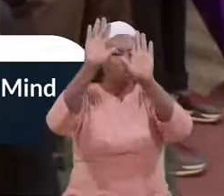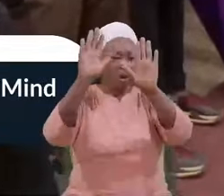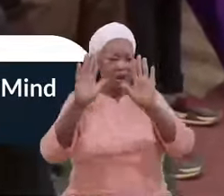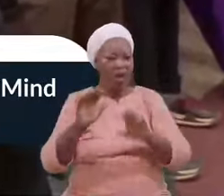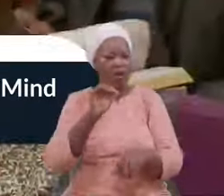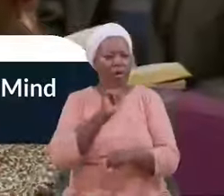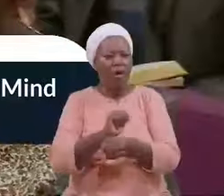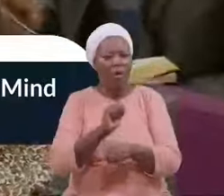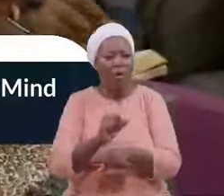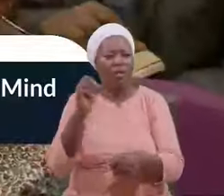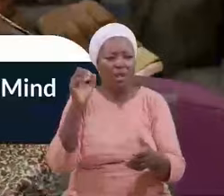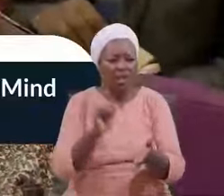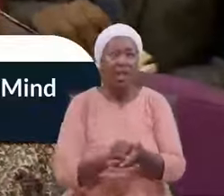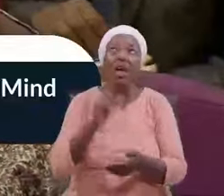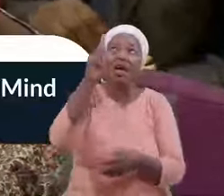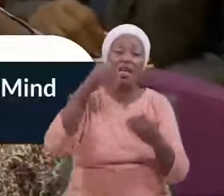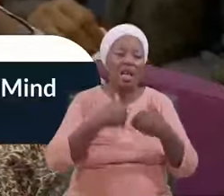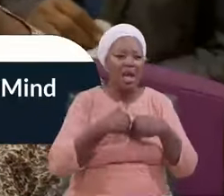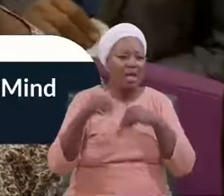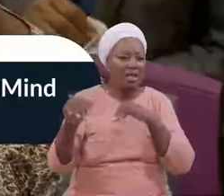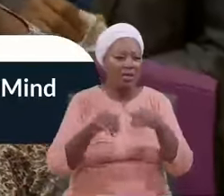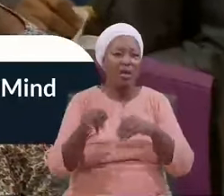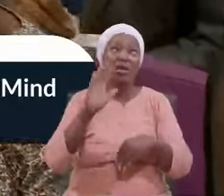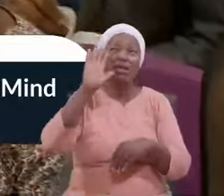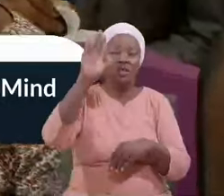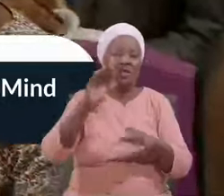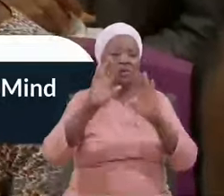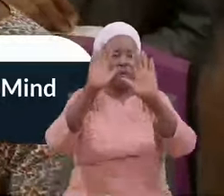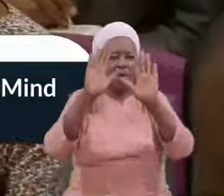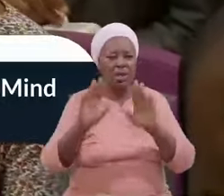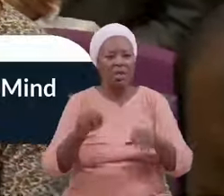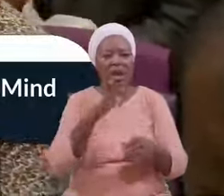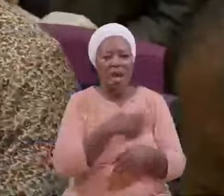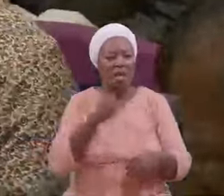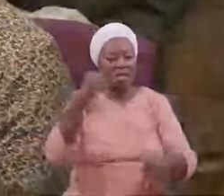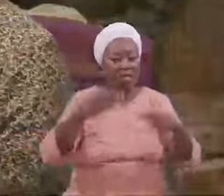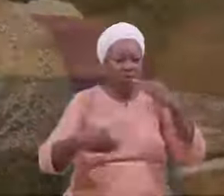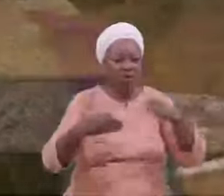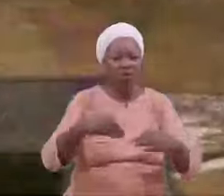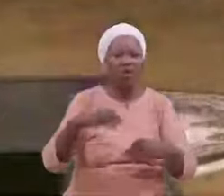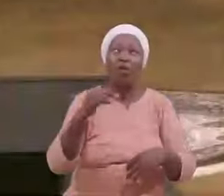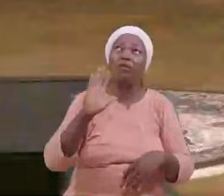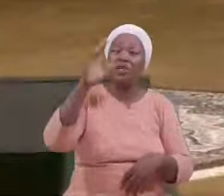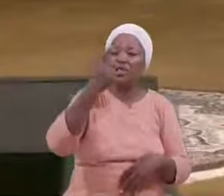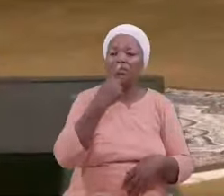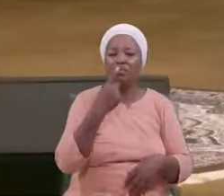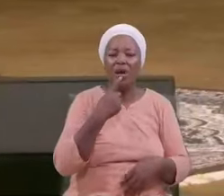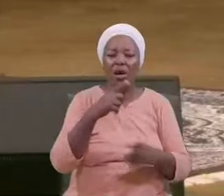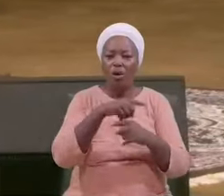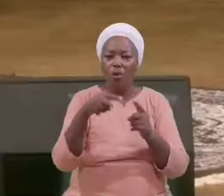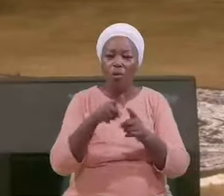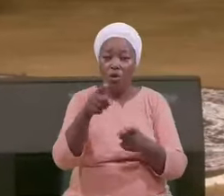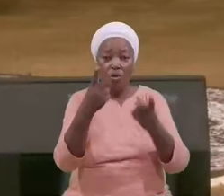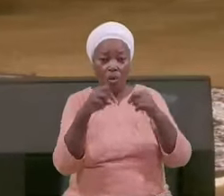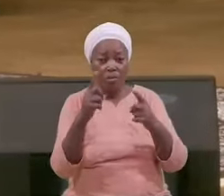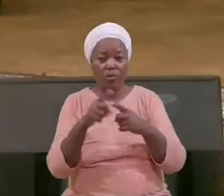verset 5. Souvenez-vous des prodiges qu'il a fait, de ses miracles, des jugements de sa bouche. Quand vous